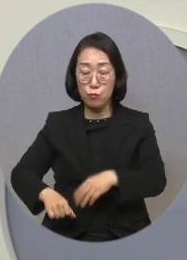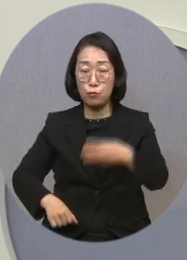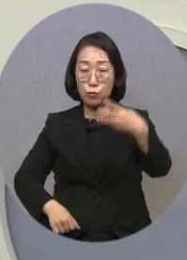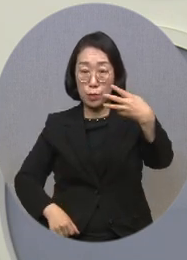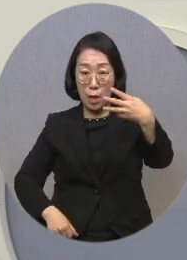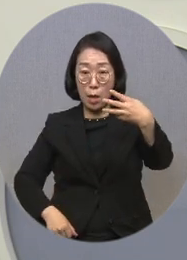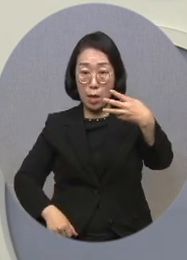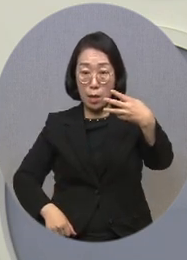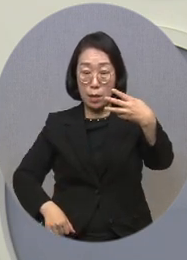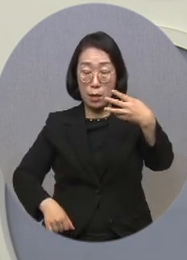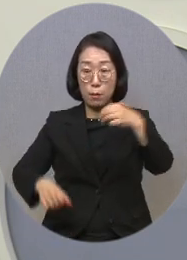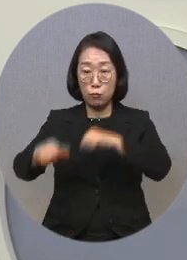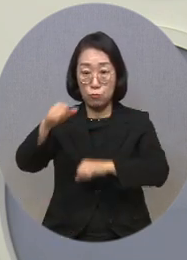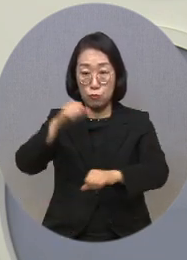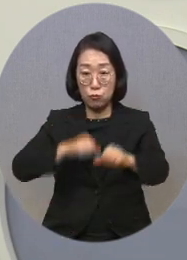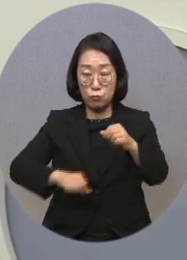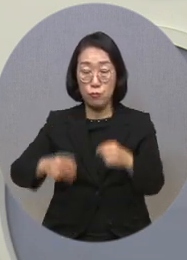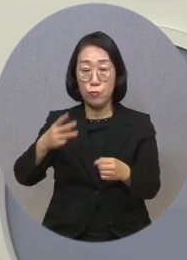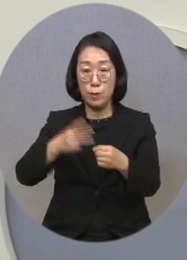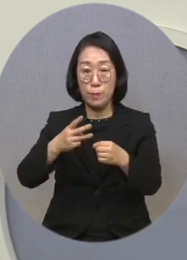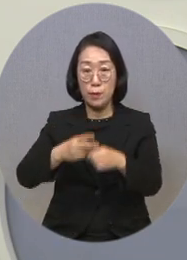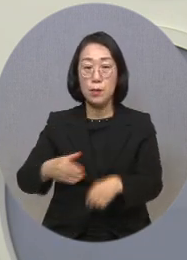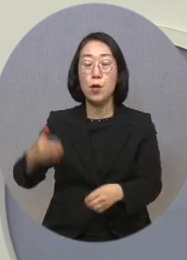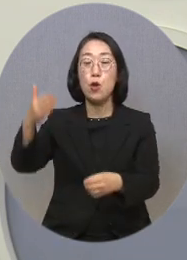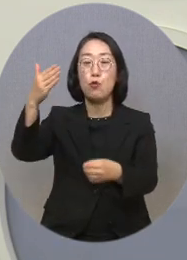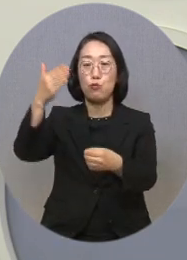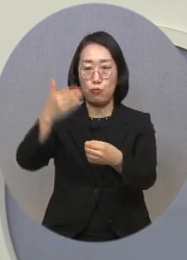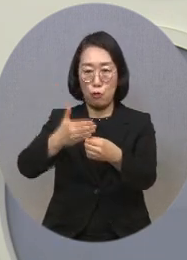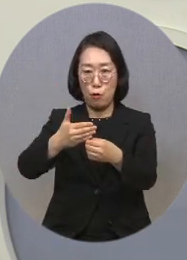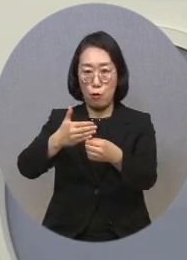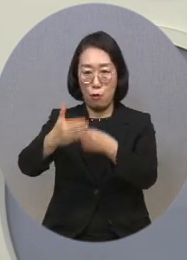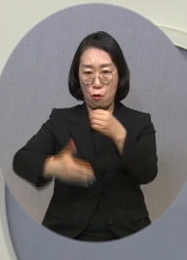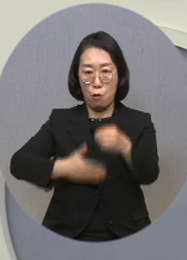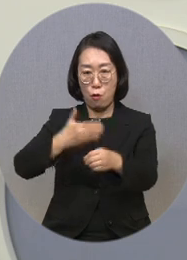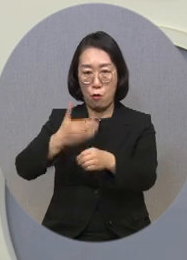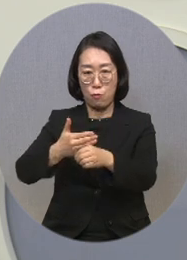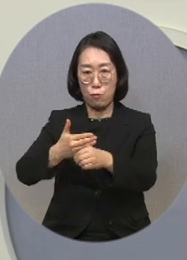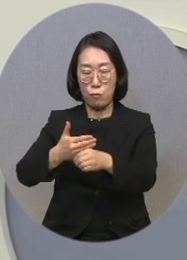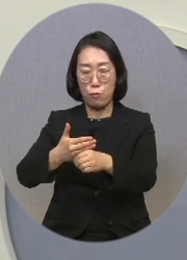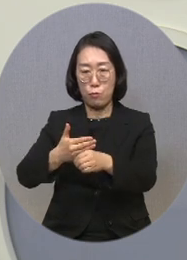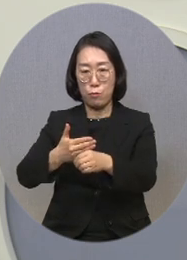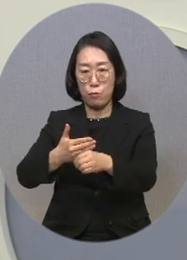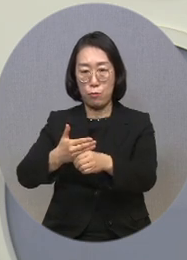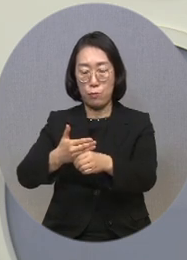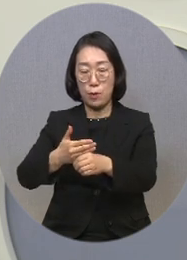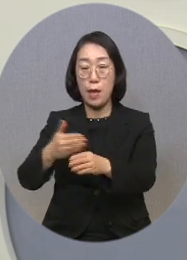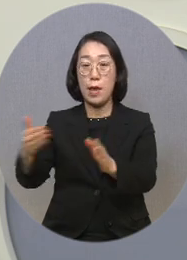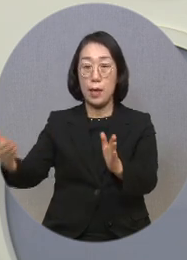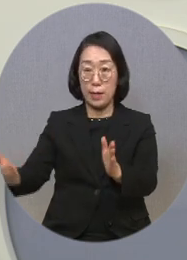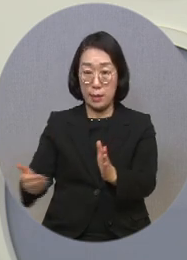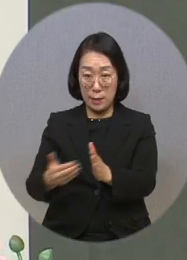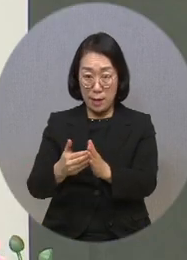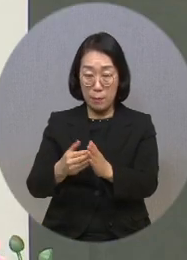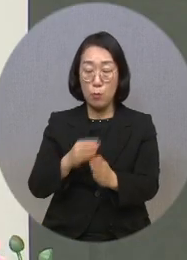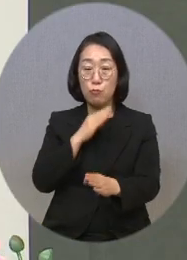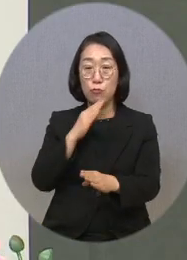이어오는데 그 3대째 9년의 임기가 마쳐지면 이제